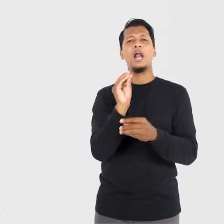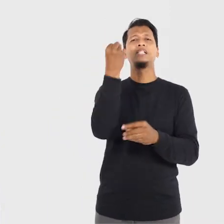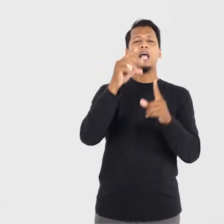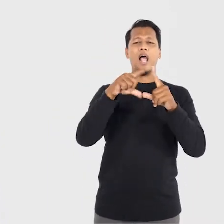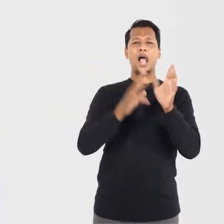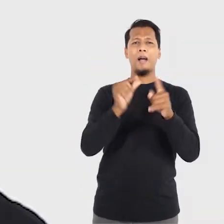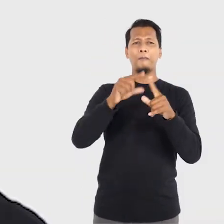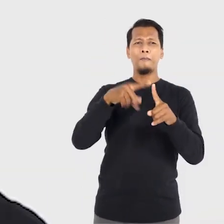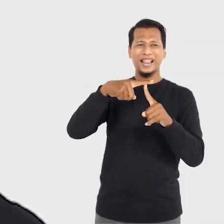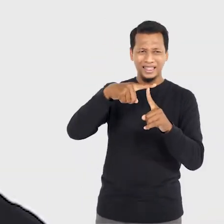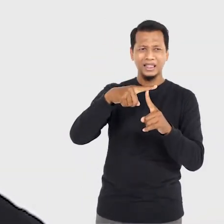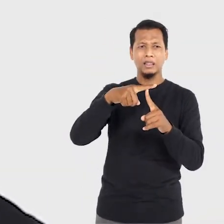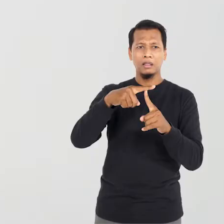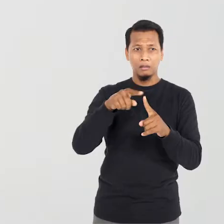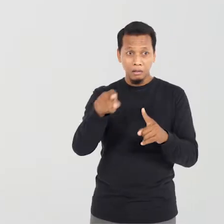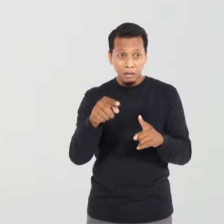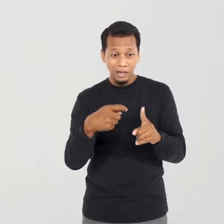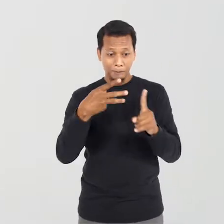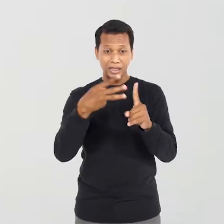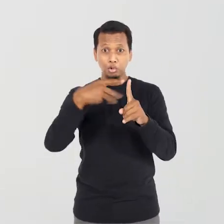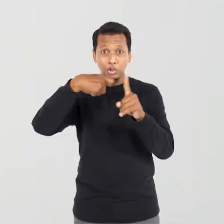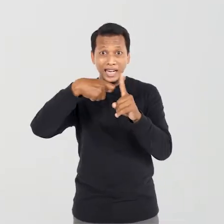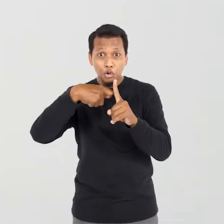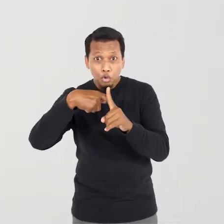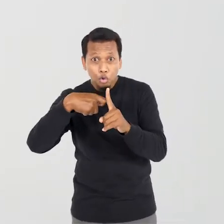Empat? Di Raja Empat.